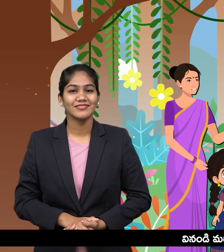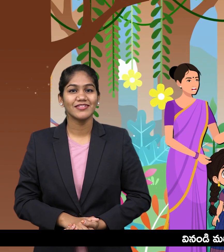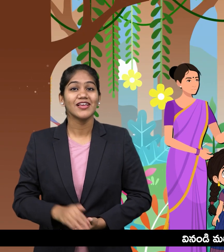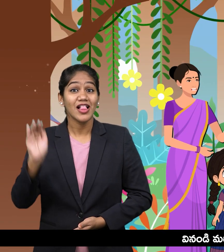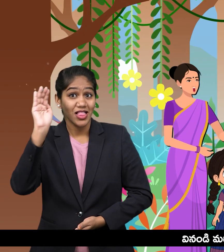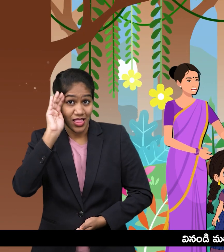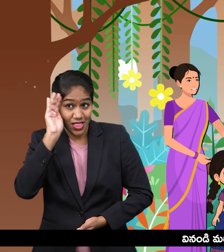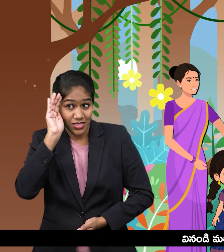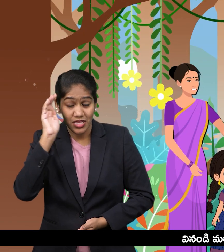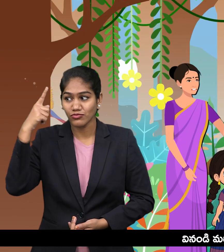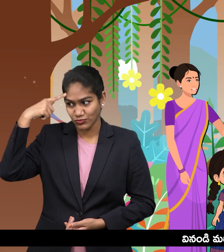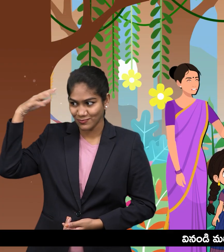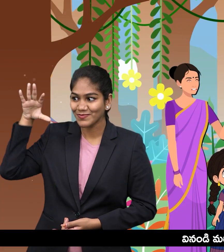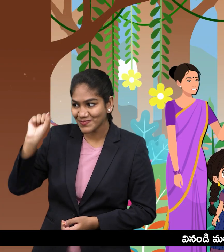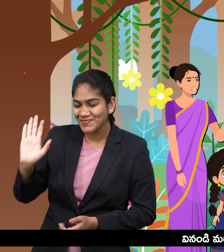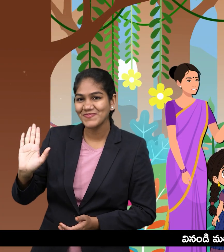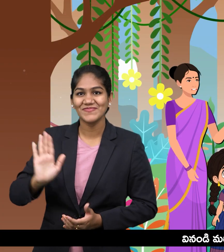వినండి మరియు గుర్తుంచుకోండి.